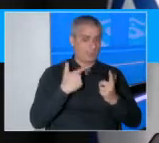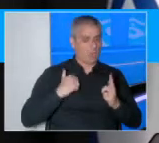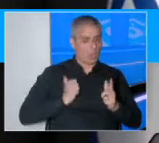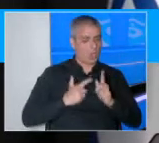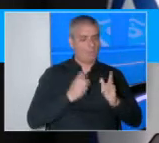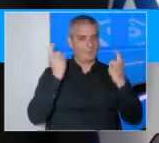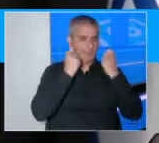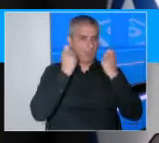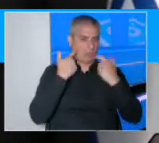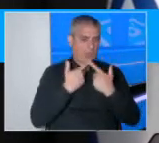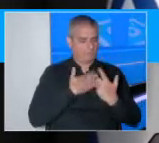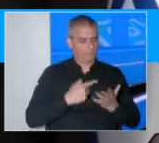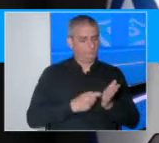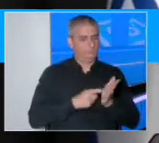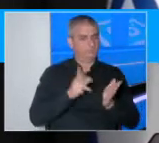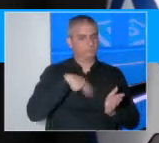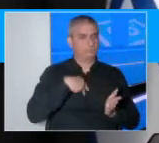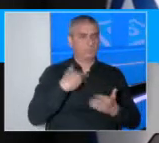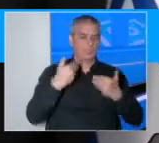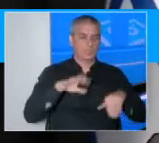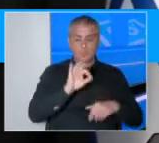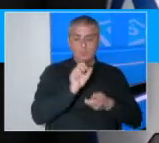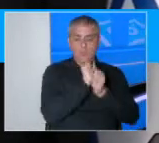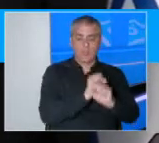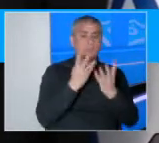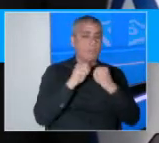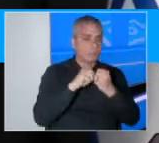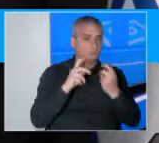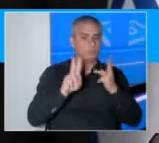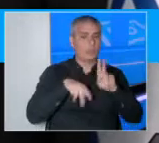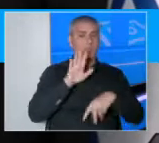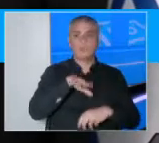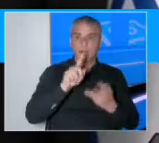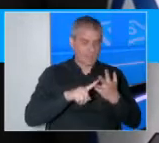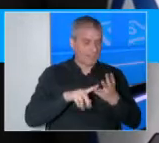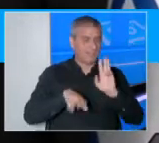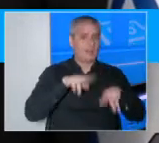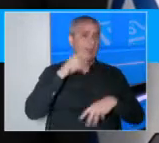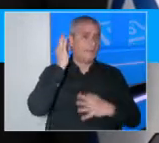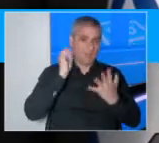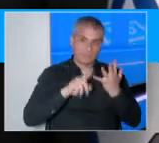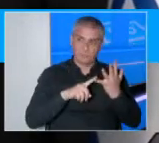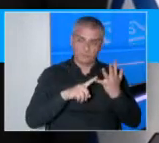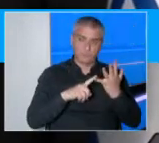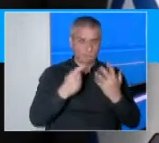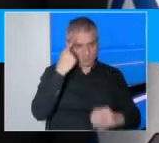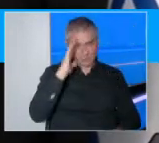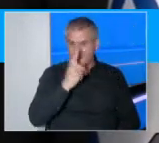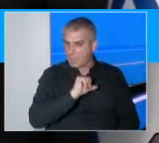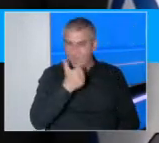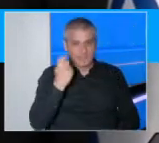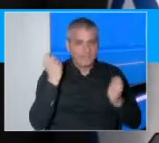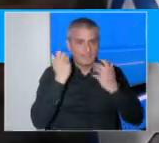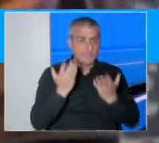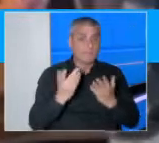לוחמים הלומי קרב שמבקשים לתבוע את הנכות שלהם, לתמוך במשפחות, לטפל בילדים, לטפל בנשים. ואתה יודע מה הדבר הכי